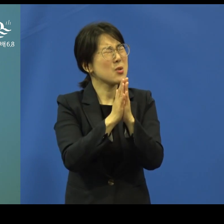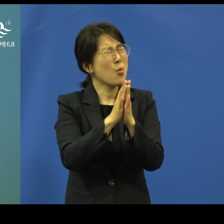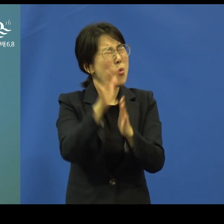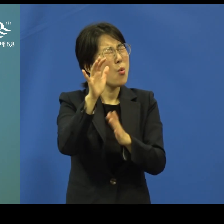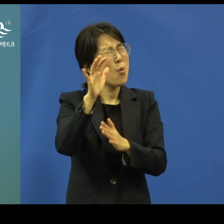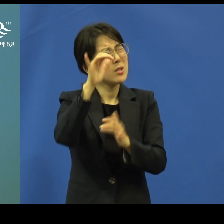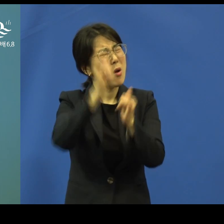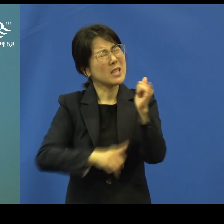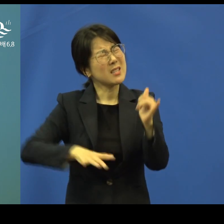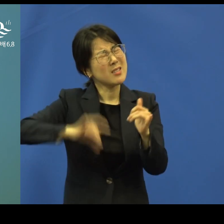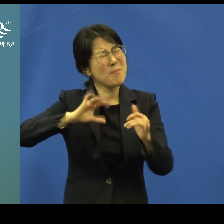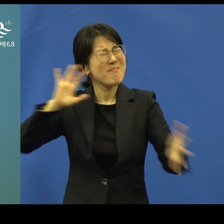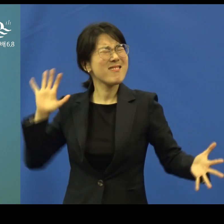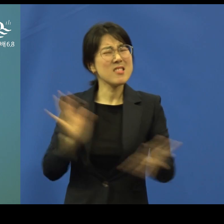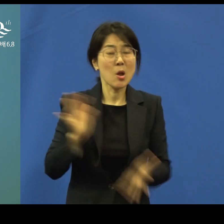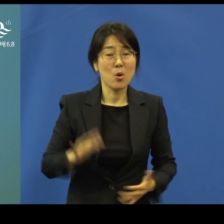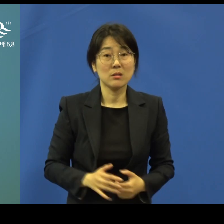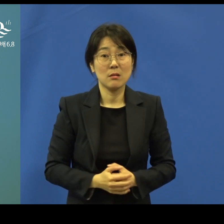저는